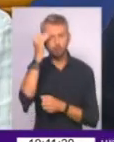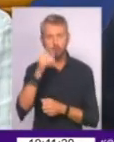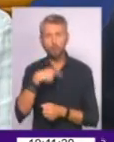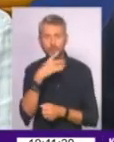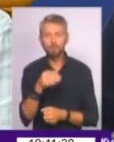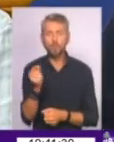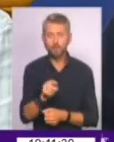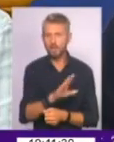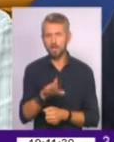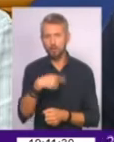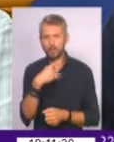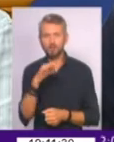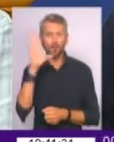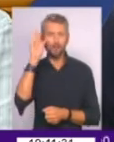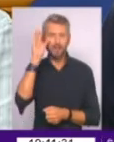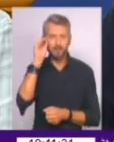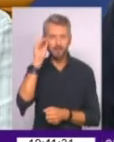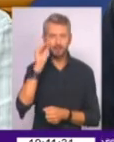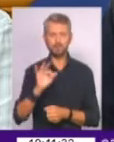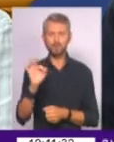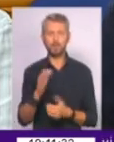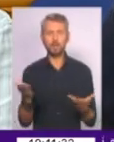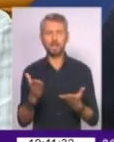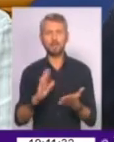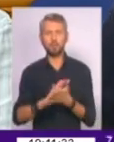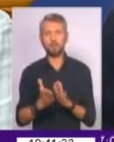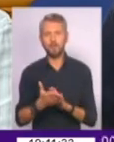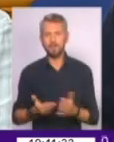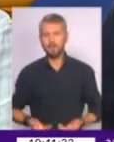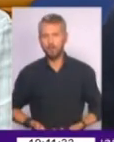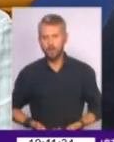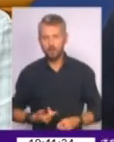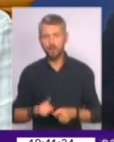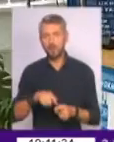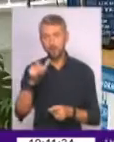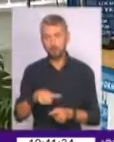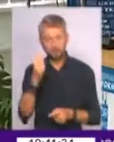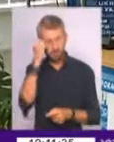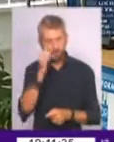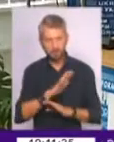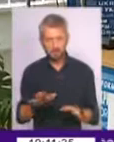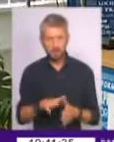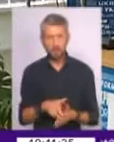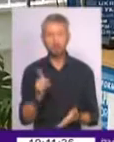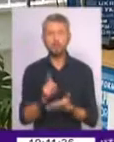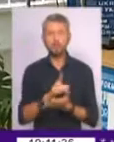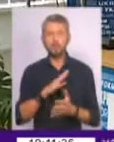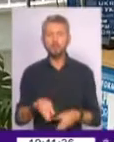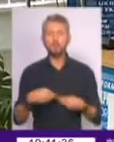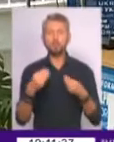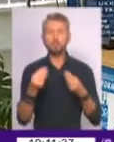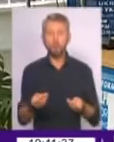неї, не говорив би про дати, про якісь там обставини біографії, тому що це люди не запам'ятають. Повинна бути подана